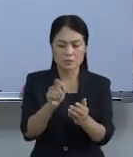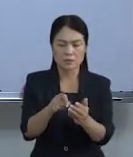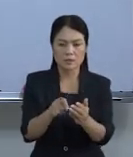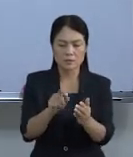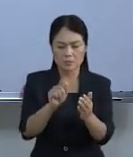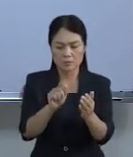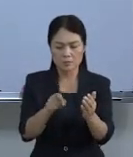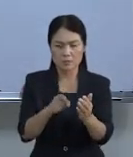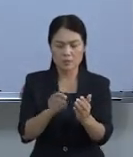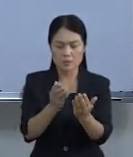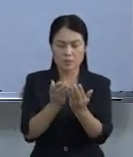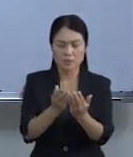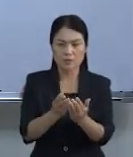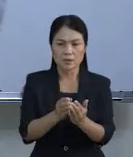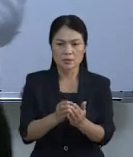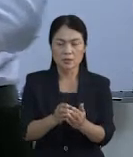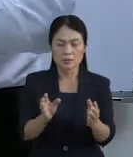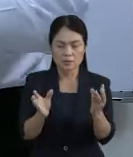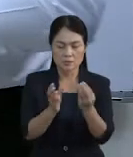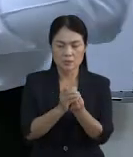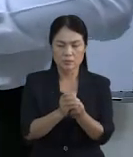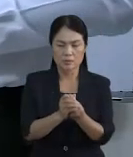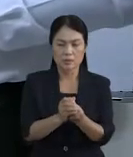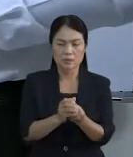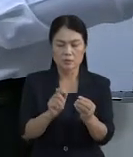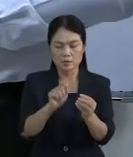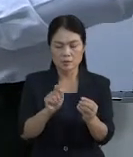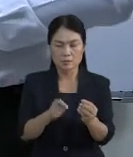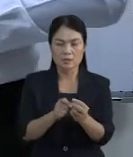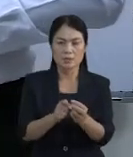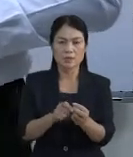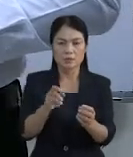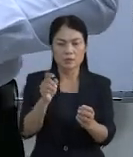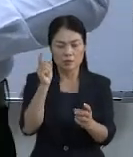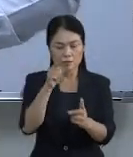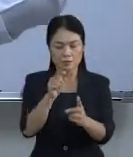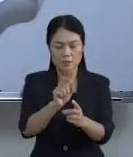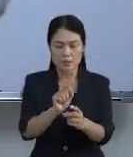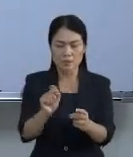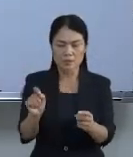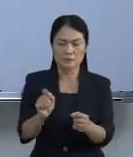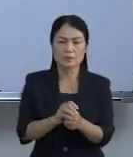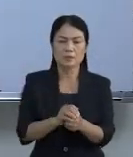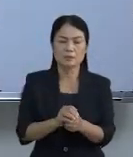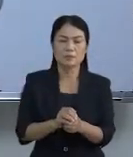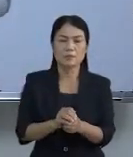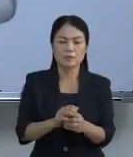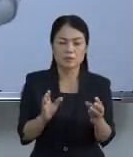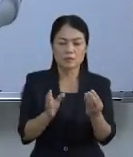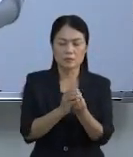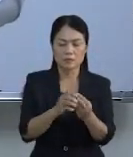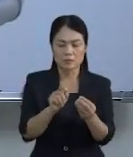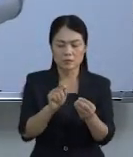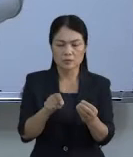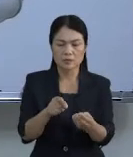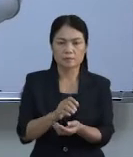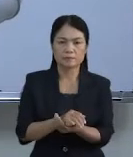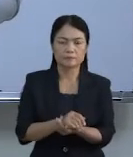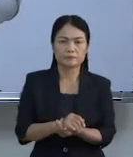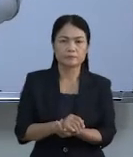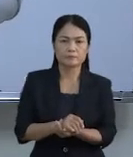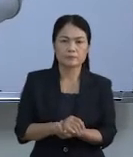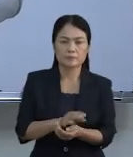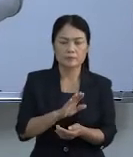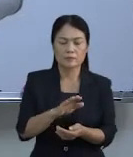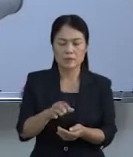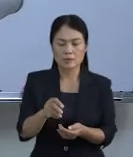tu tập hiệp án chủng tu tập hiệp bà hai mũi tiền chắc làm bay sợi dây mình làm bay sợi dây chủng luôn tu tập hiệp con bà con